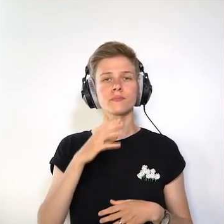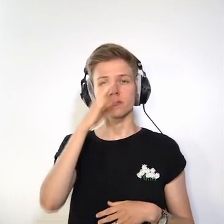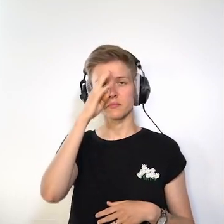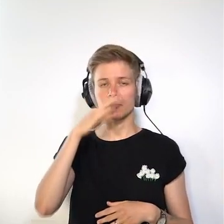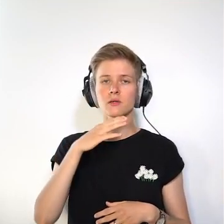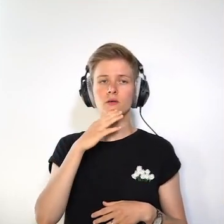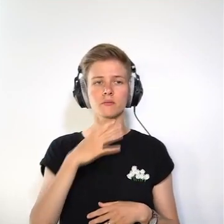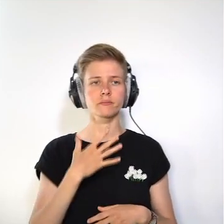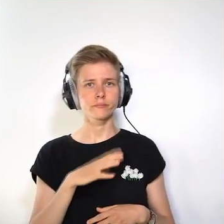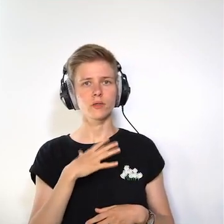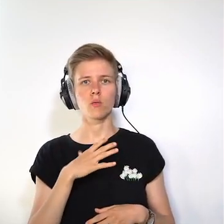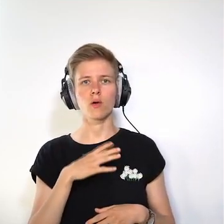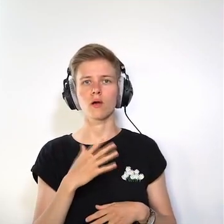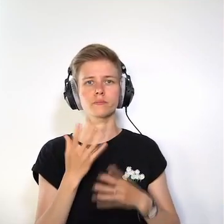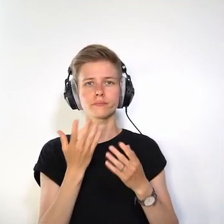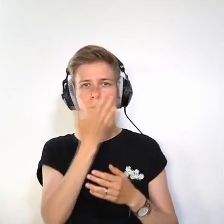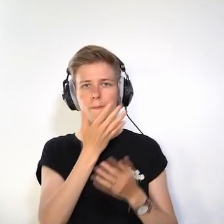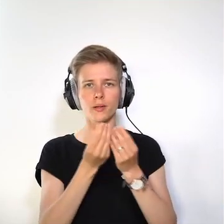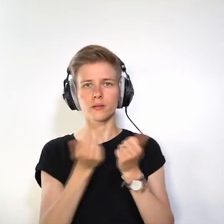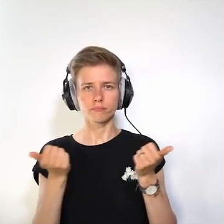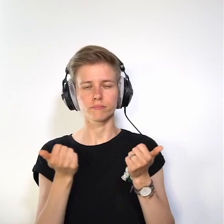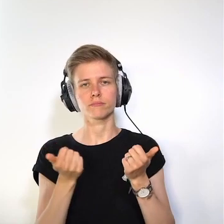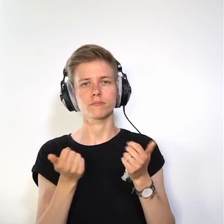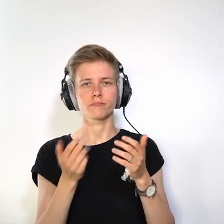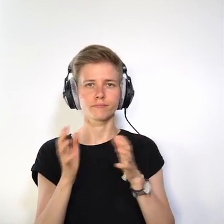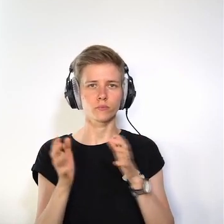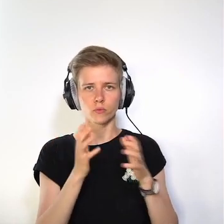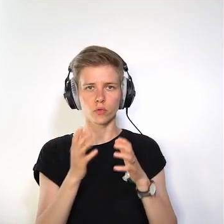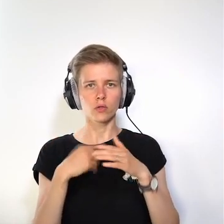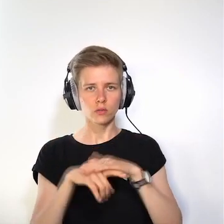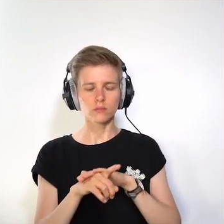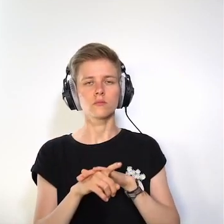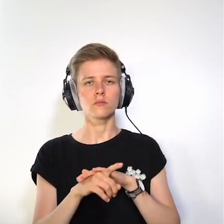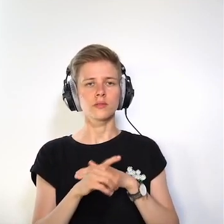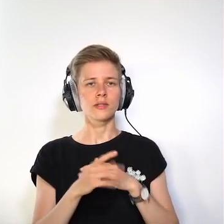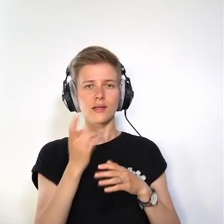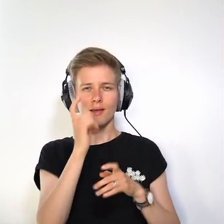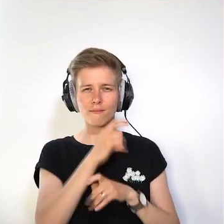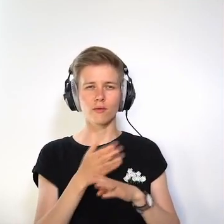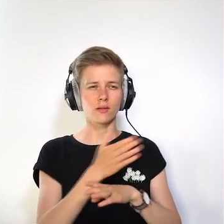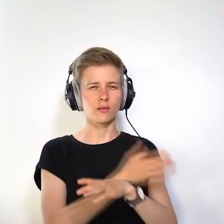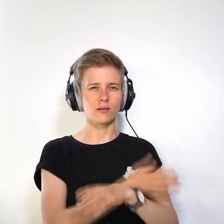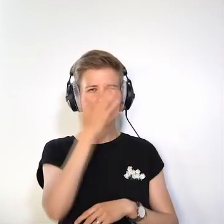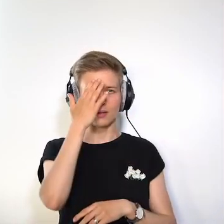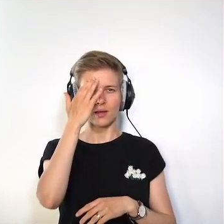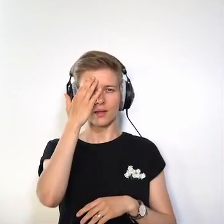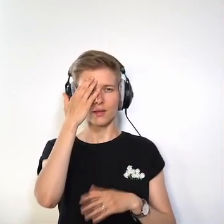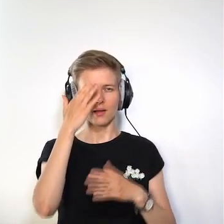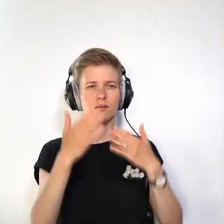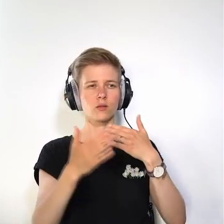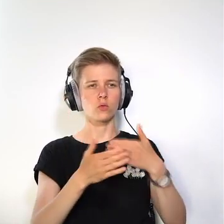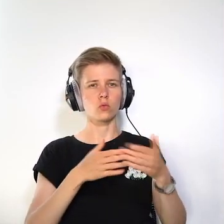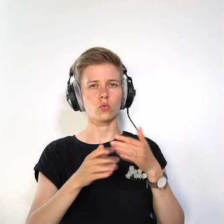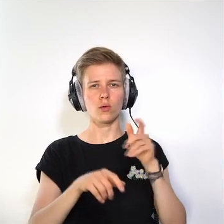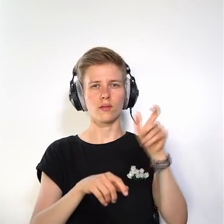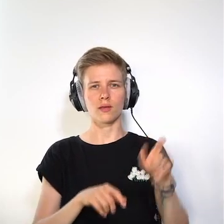se terveyskeskuksessa, psykiatrilla, niin hän ei etukäteen voi tietää, millä asenteella työntekijä tulee kohtelemaan